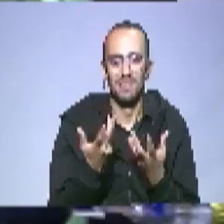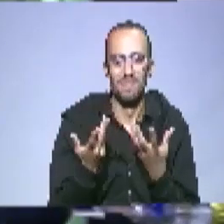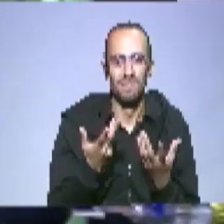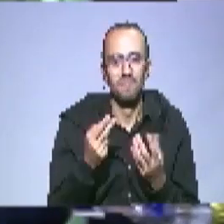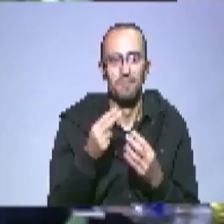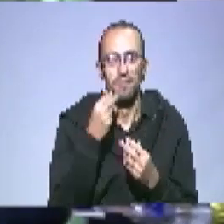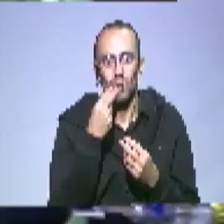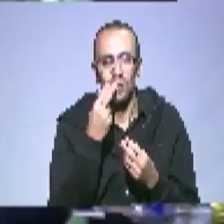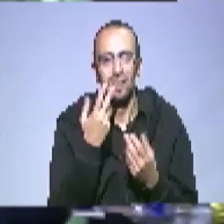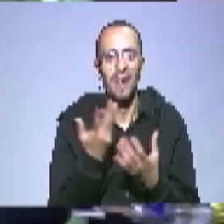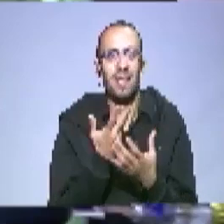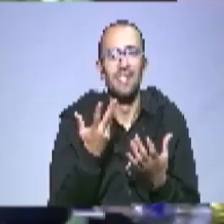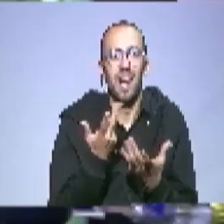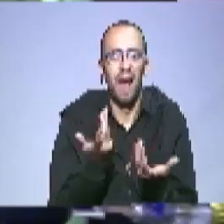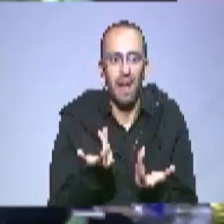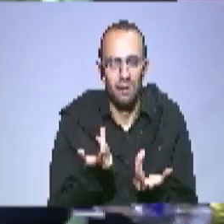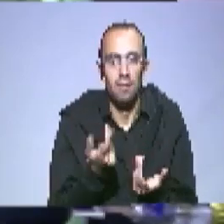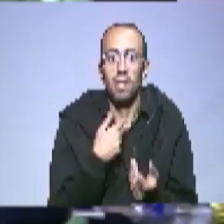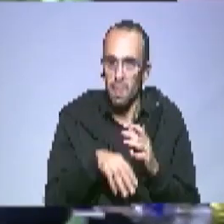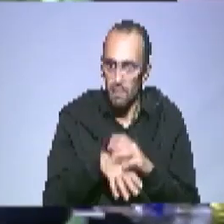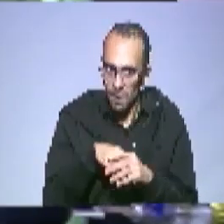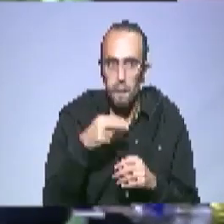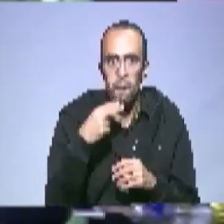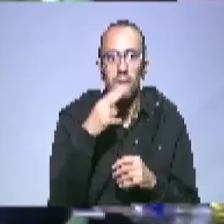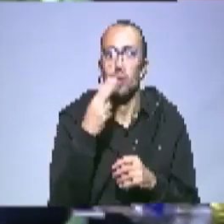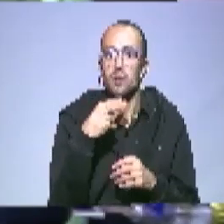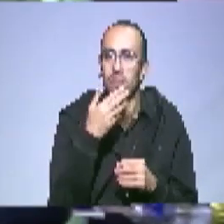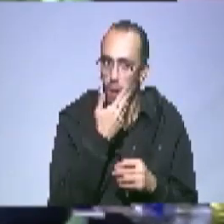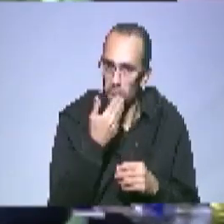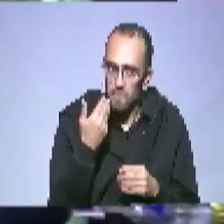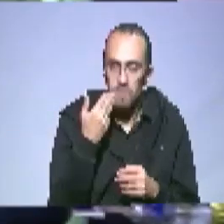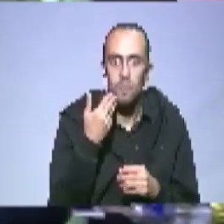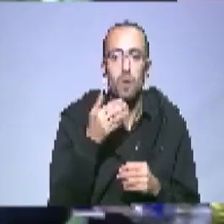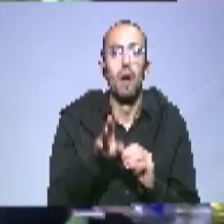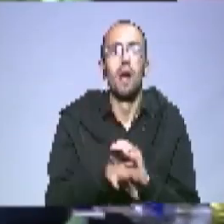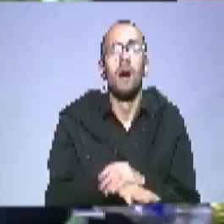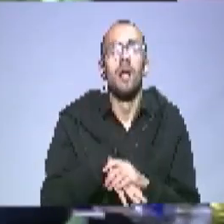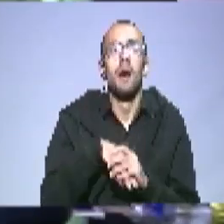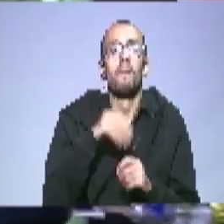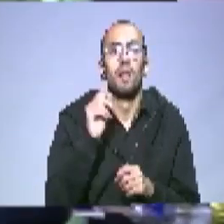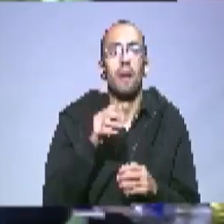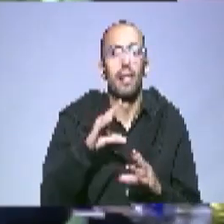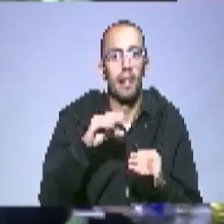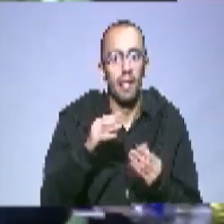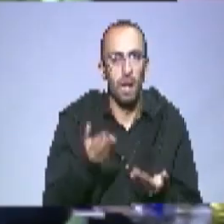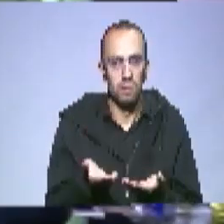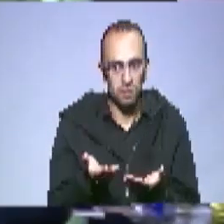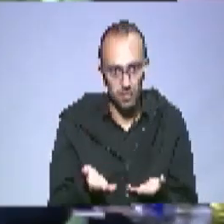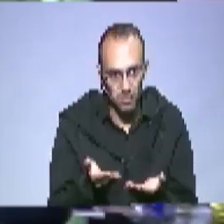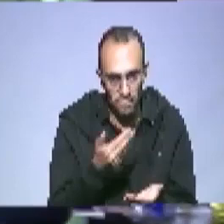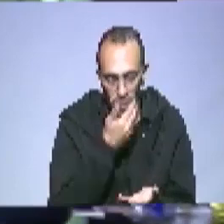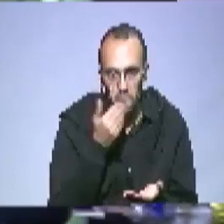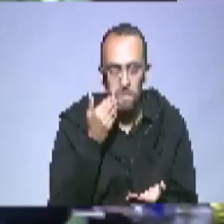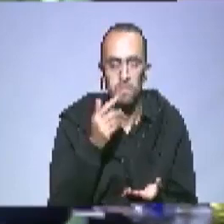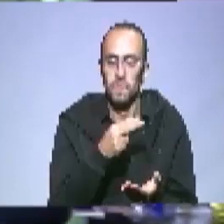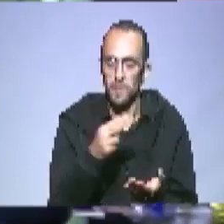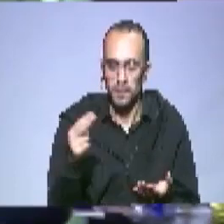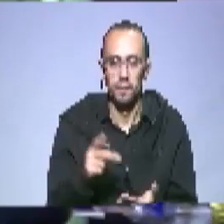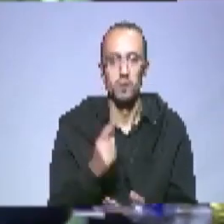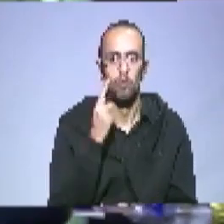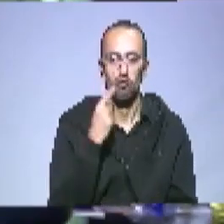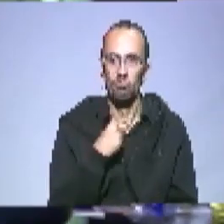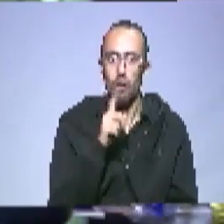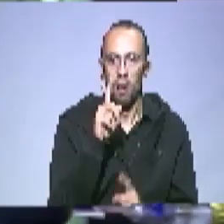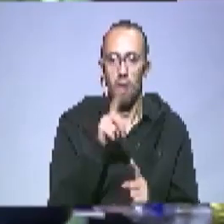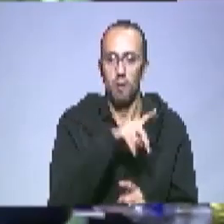حاجه بسكوته، ياخد. هنعمل بسكوت صيامي، هنعمل كيكه صيامي، هنعمل حاجات كتير يعني. تابعونا وانتظرونا وان شاء الله يا رب